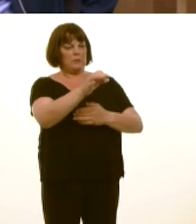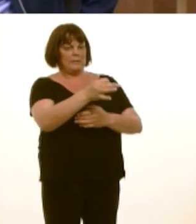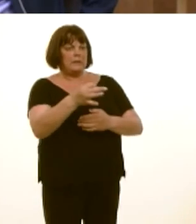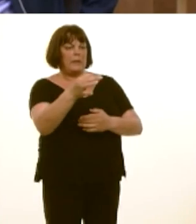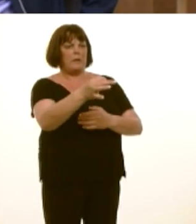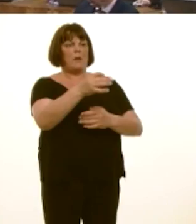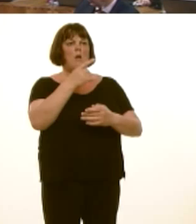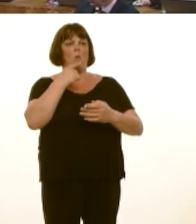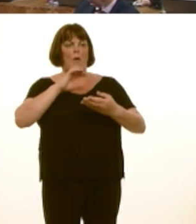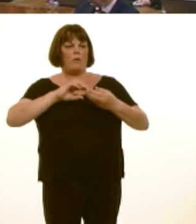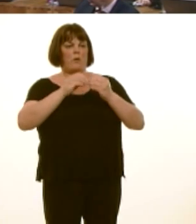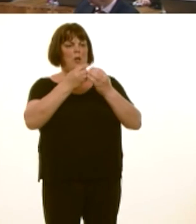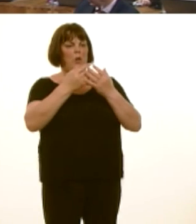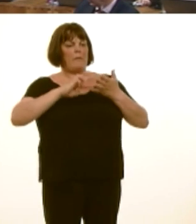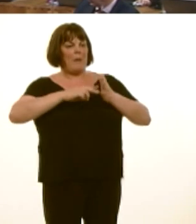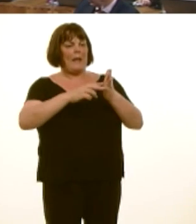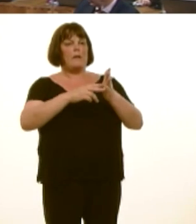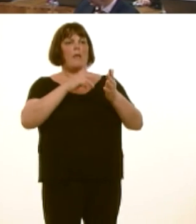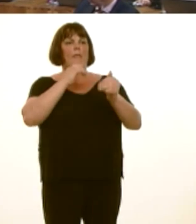o ddiddordeb lleol.